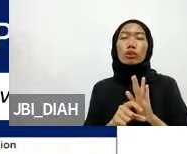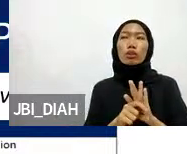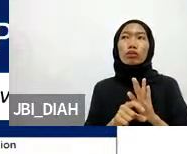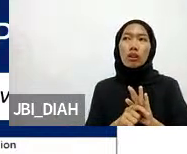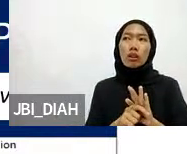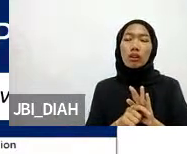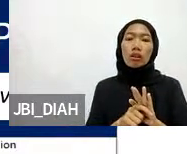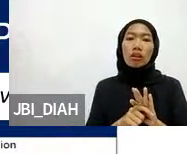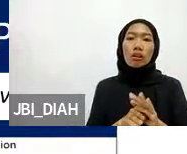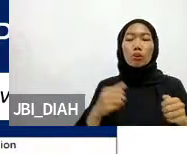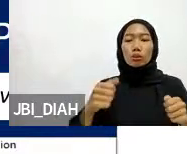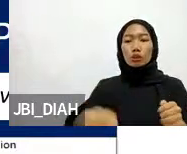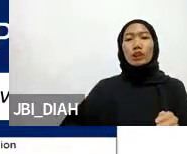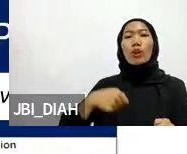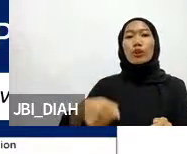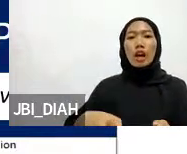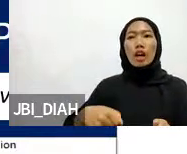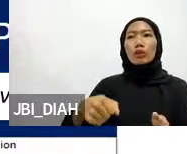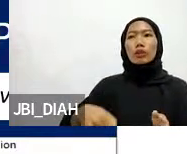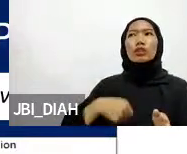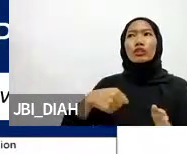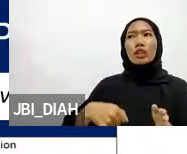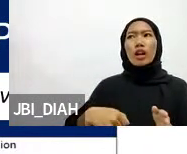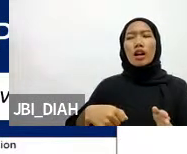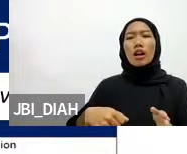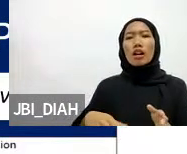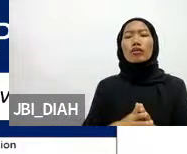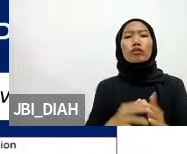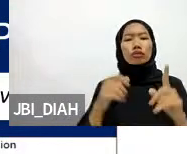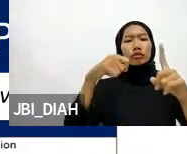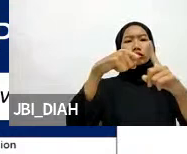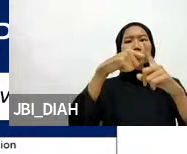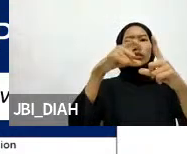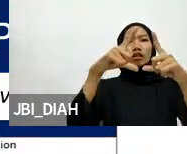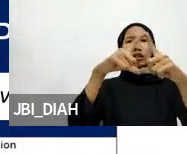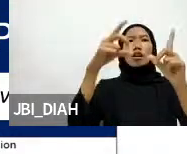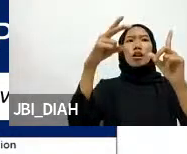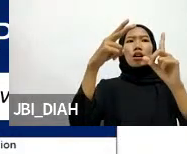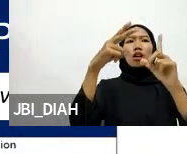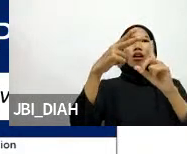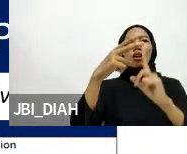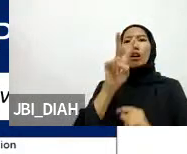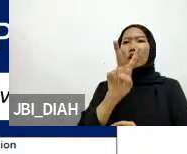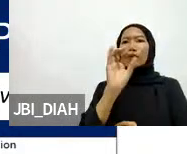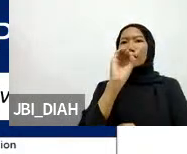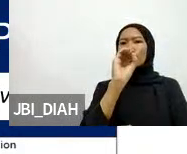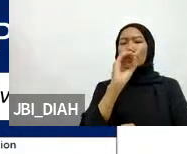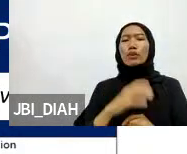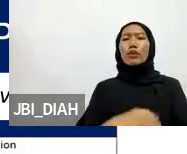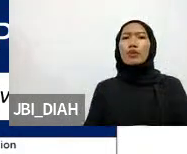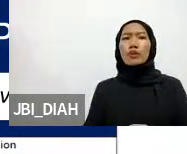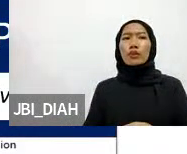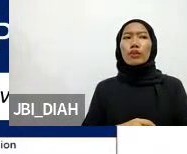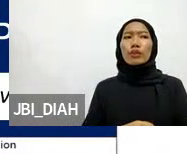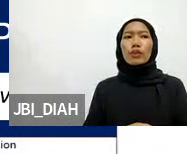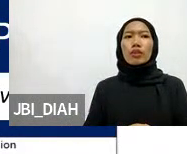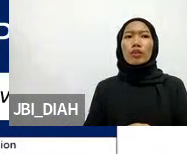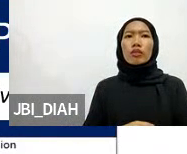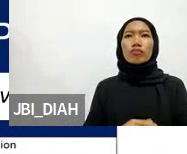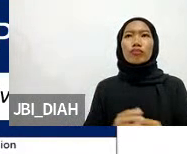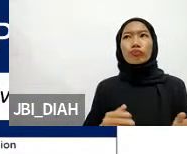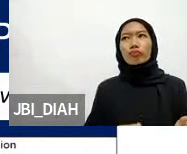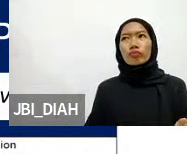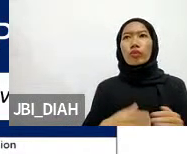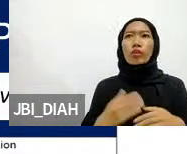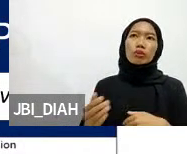untuk anak-anak kita, kemudian hal apalagi terkait dengan alat bantu yang lebih mendekati ke